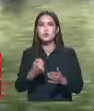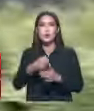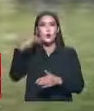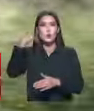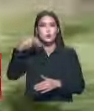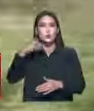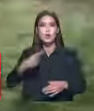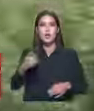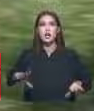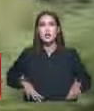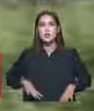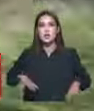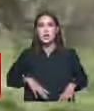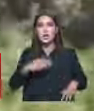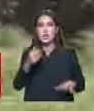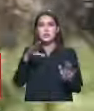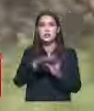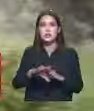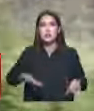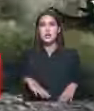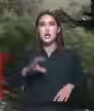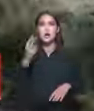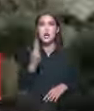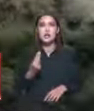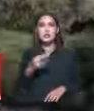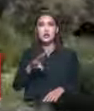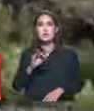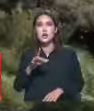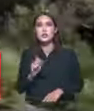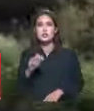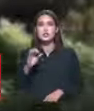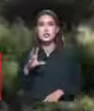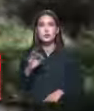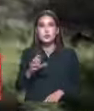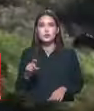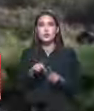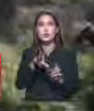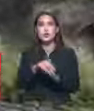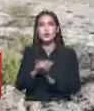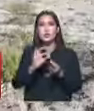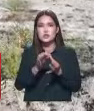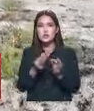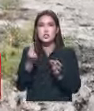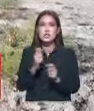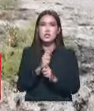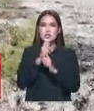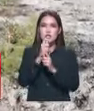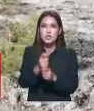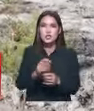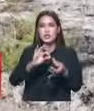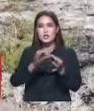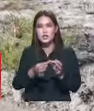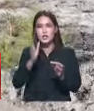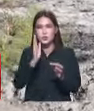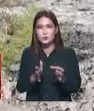туркестана на одной лошади у нее входят Всадники из Астаны магистраль и областей области житсу их также ждут серьезные денежные